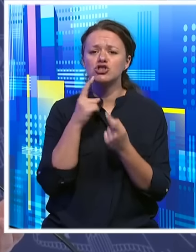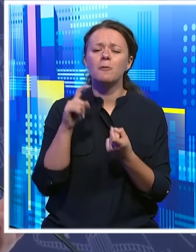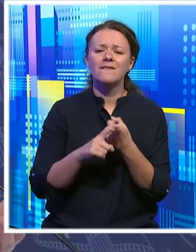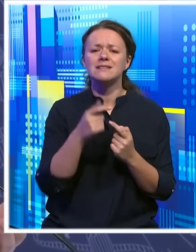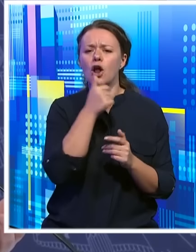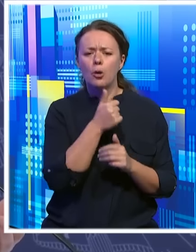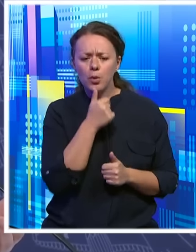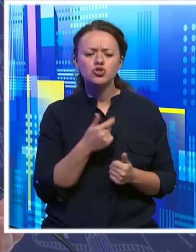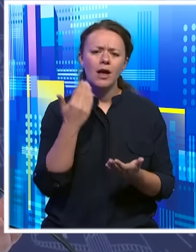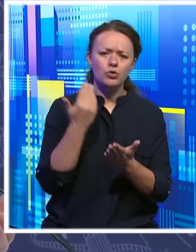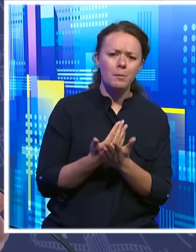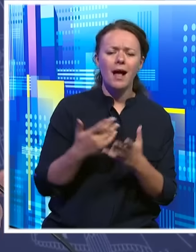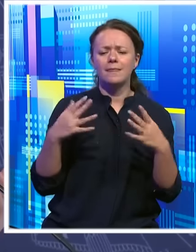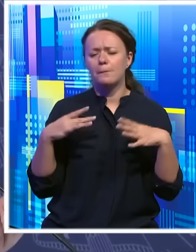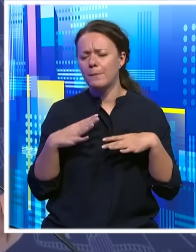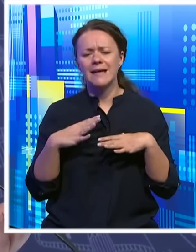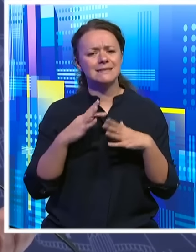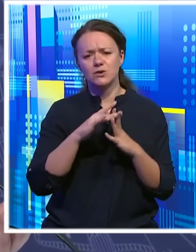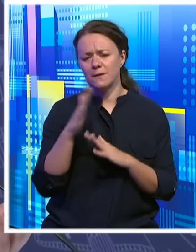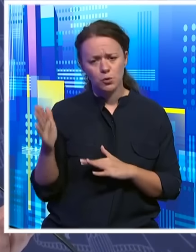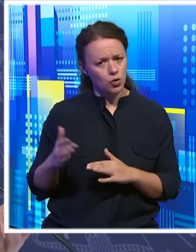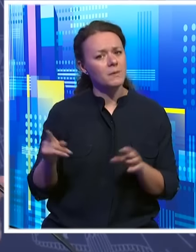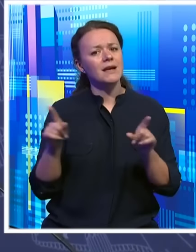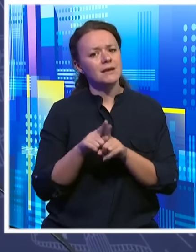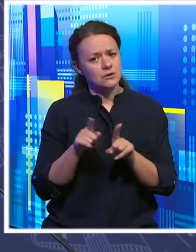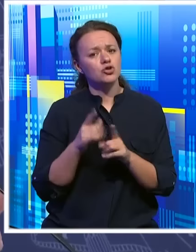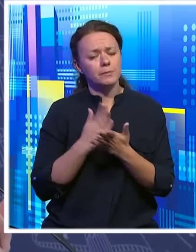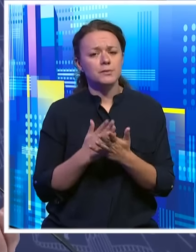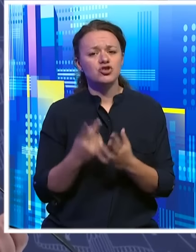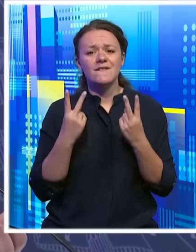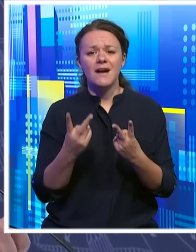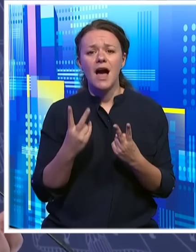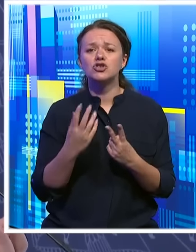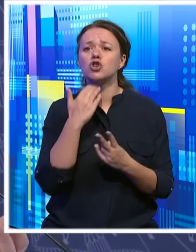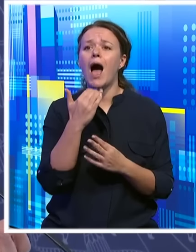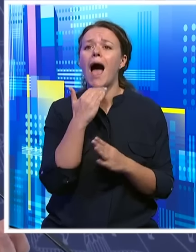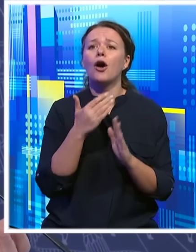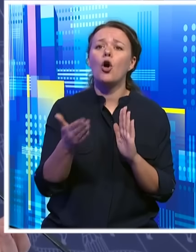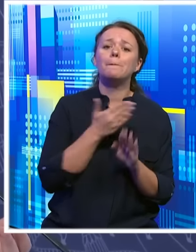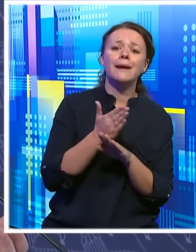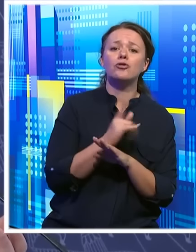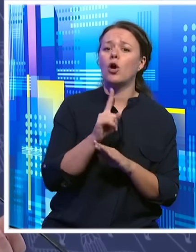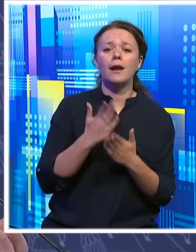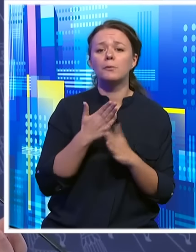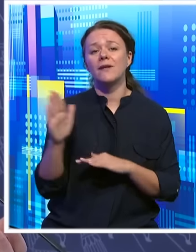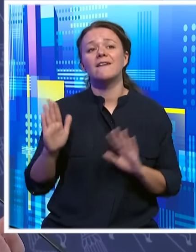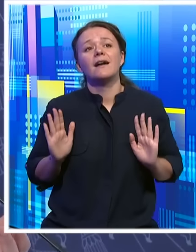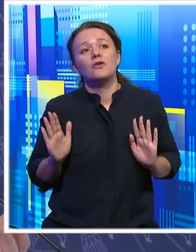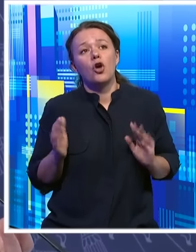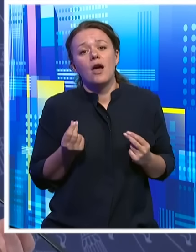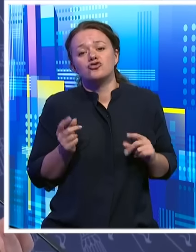i o penzijama i o svemu drugom, dakle. Biće takođe veoma važno, ukoliko nam pre toga ne iskrsne nešto vanredno, nadam se da